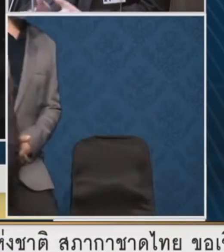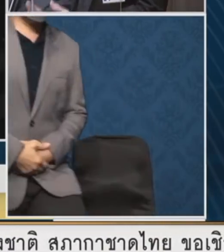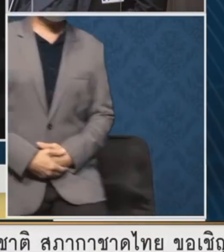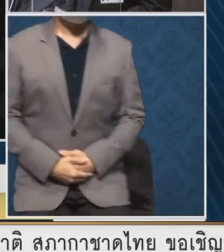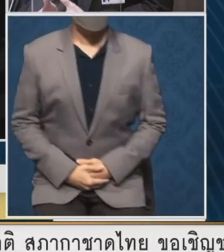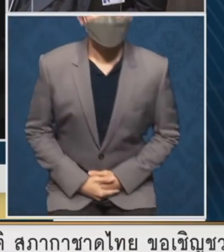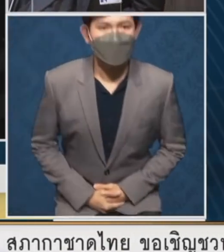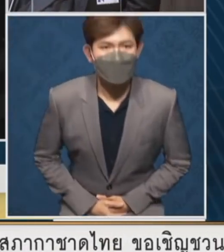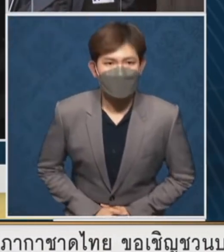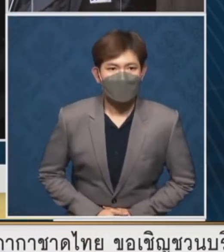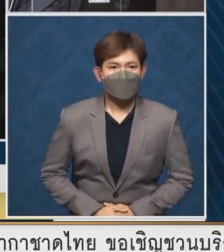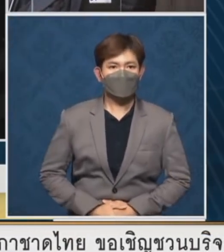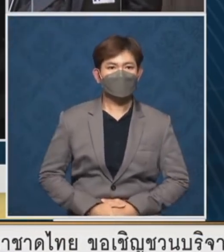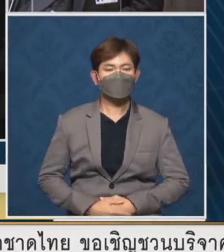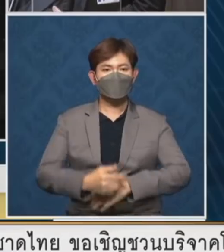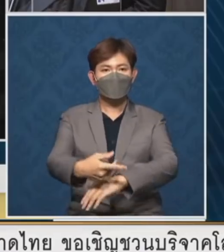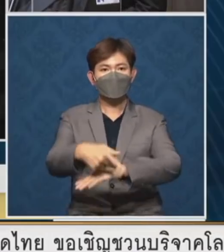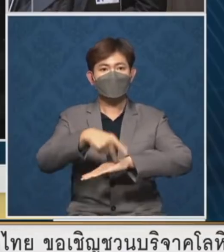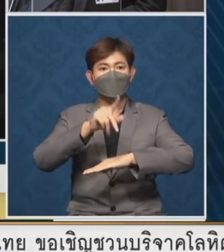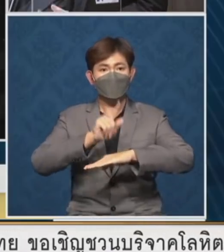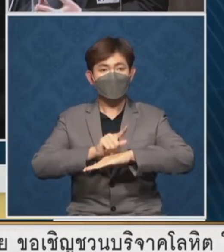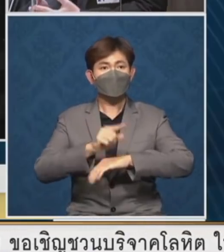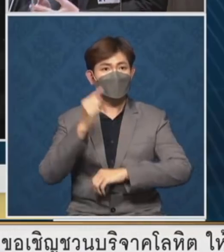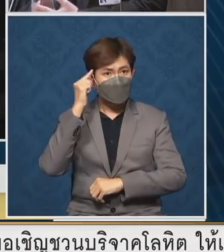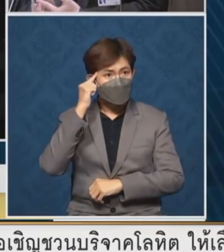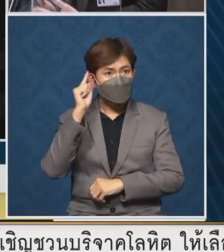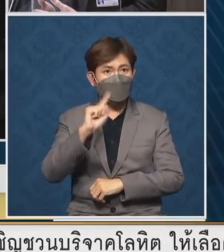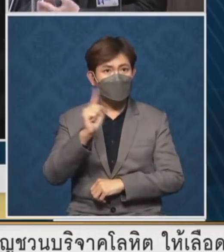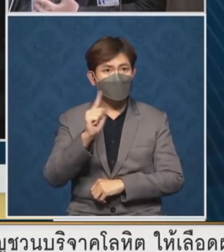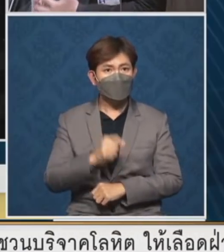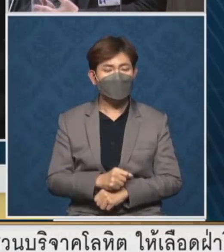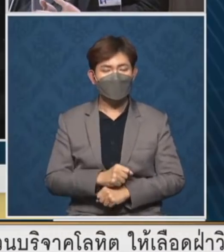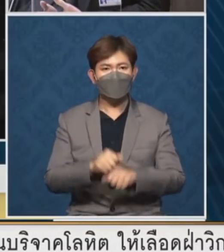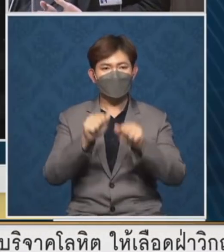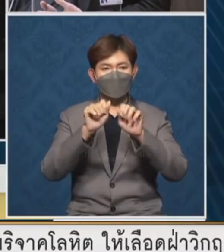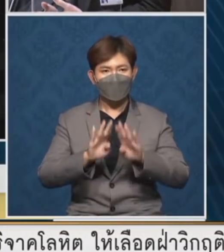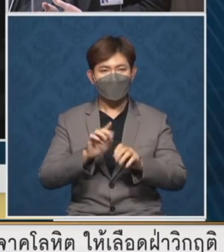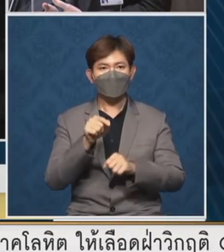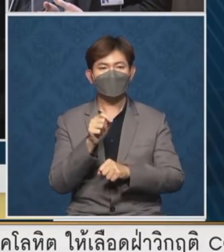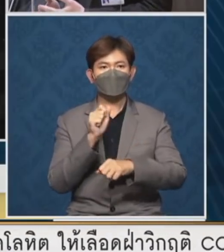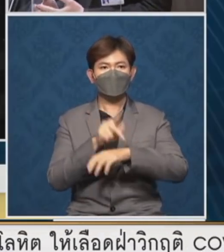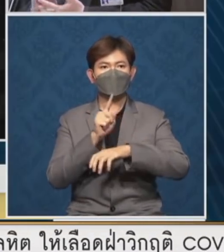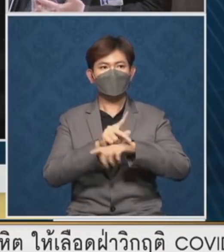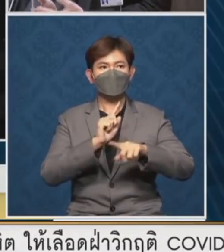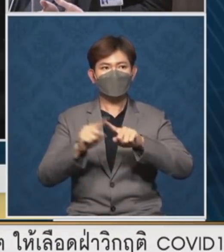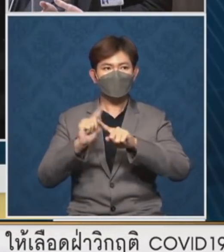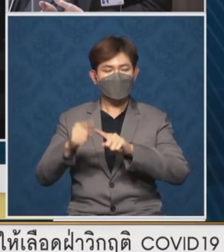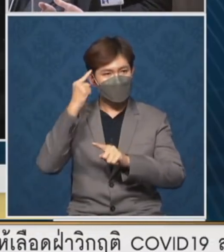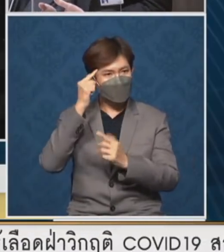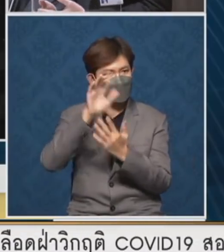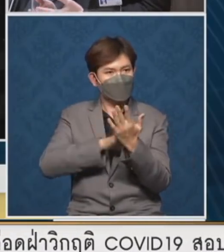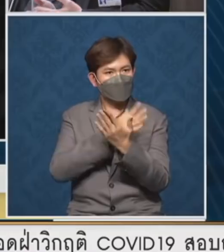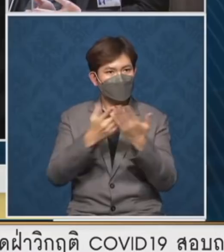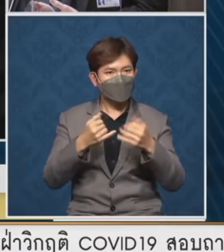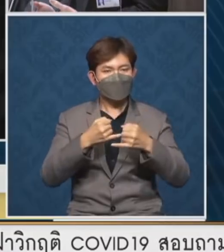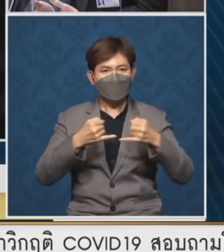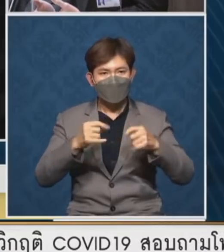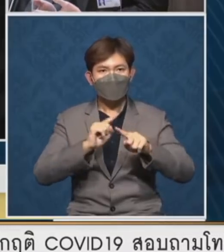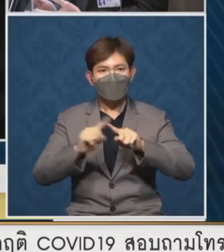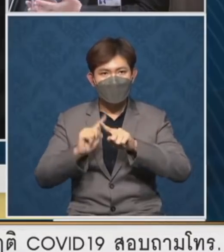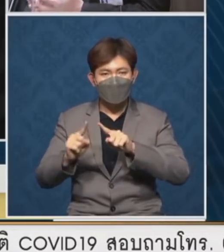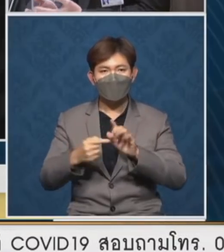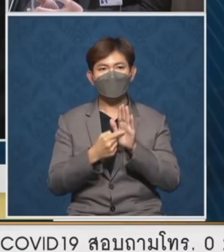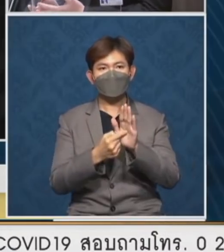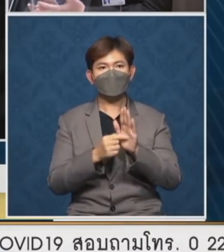Google Microsoft Facebook เนี่ยมีการร่วมมือกันเพื่อลงทุนโครงสร้างพื้นฐานด้านอินเทอร์เน็ตเช่นการวางสายเคเบิลใต้น้ำให้กับประเทศ